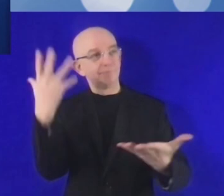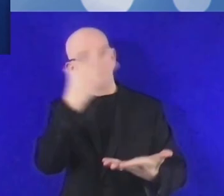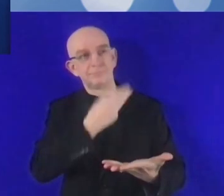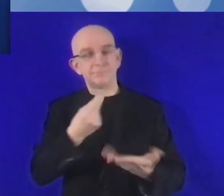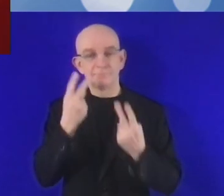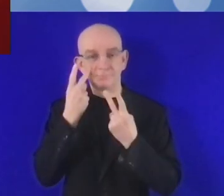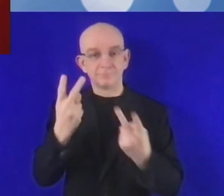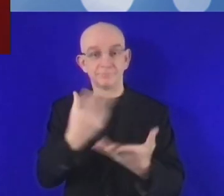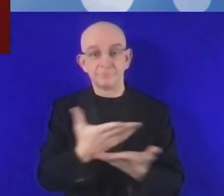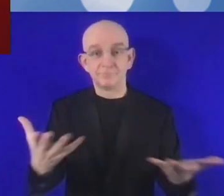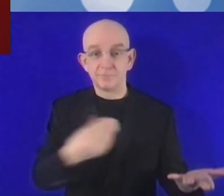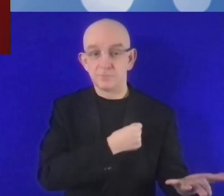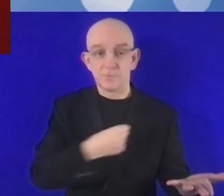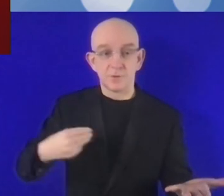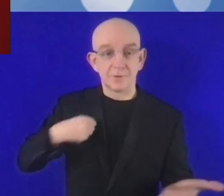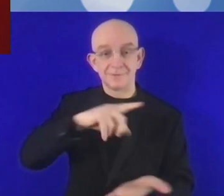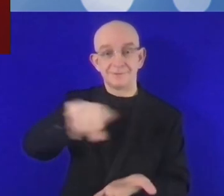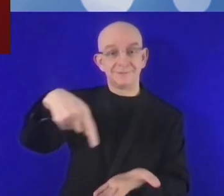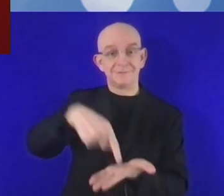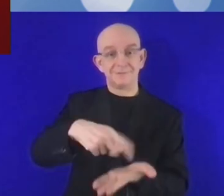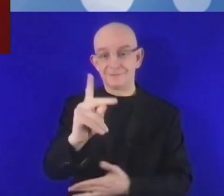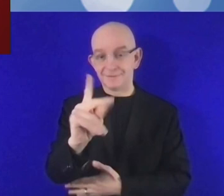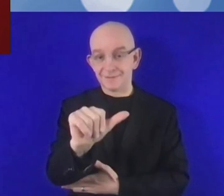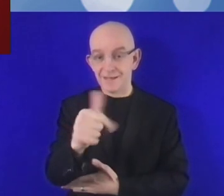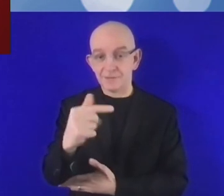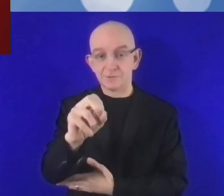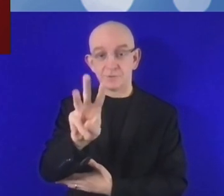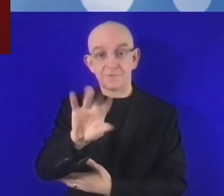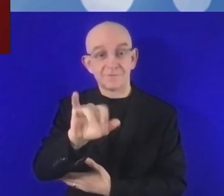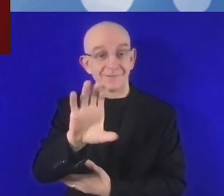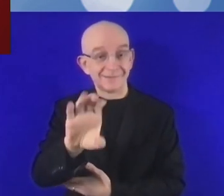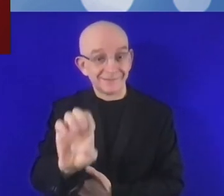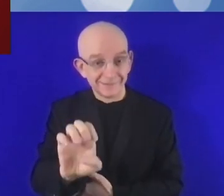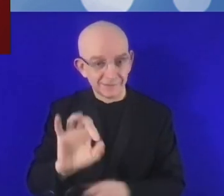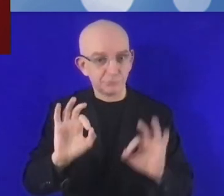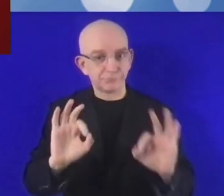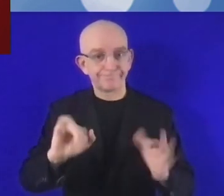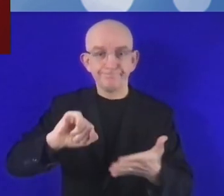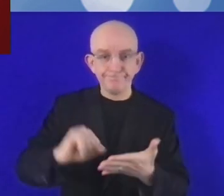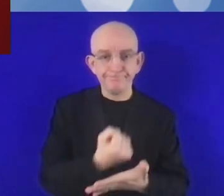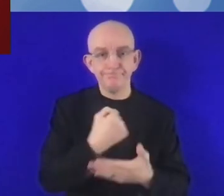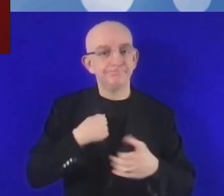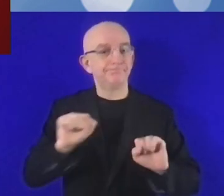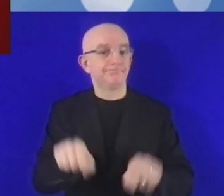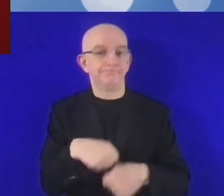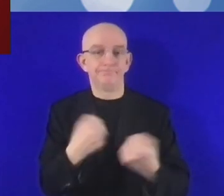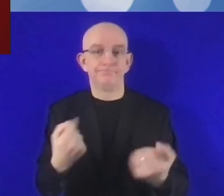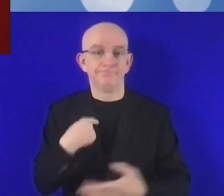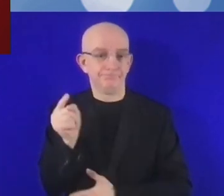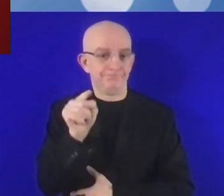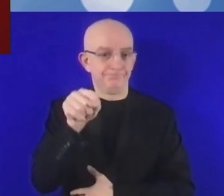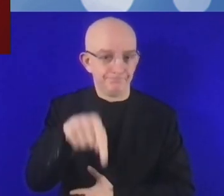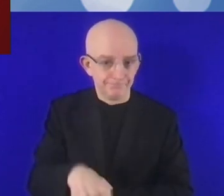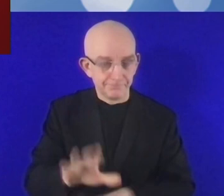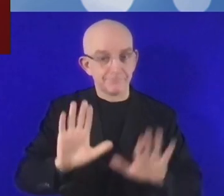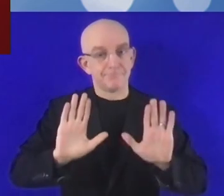EGF в этом прекрасном городе и динамичном городе Катовице. К сожалению, сегодня я не могу лично присоединиться к вам. Однако я с